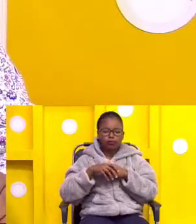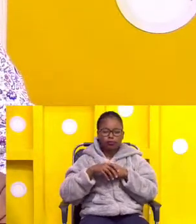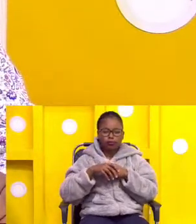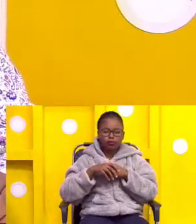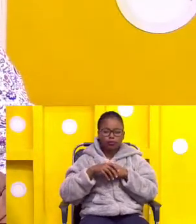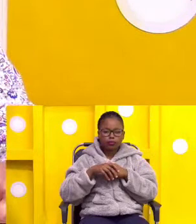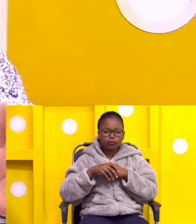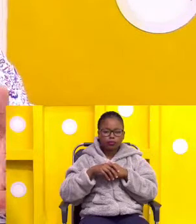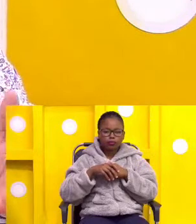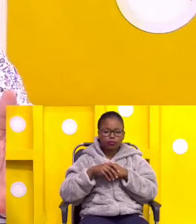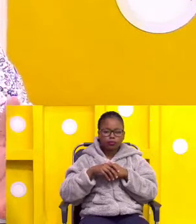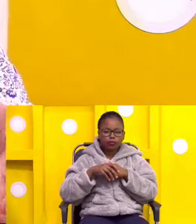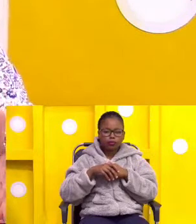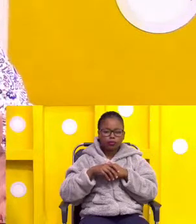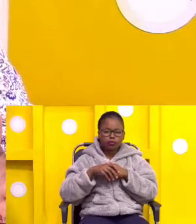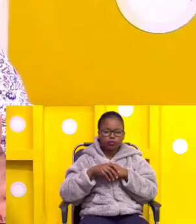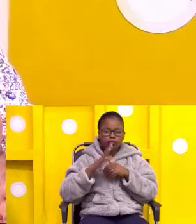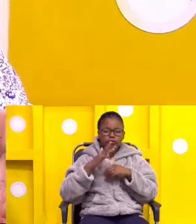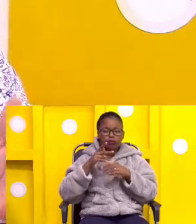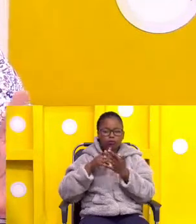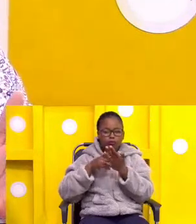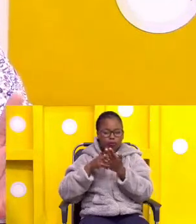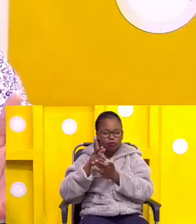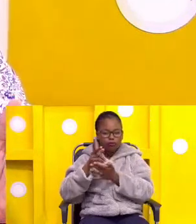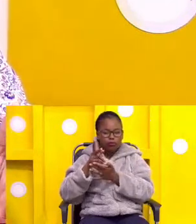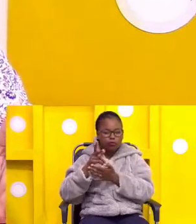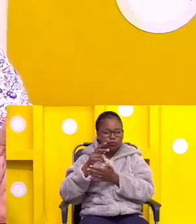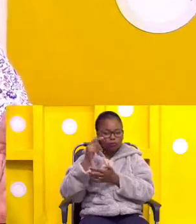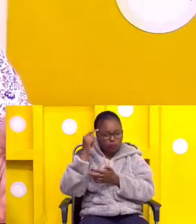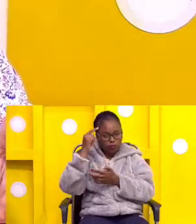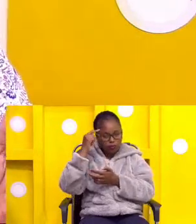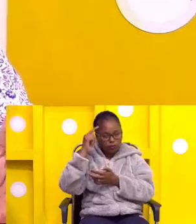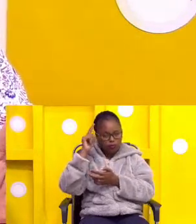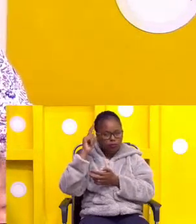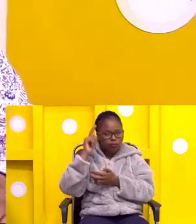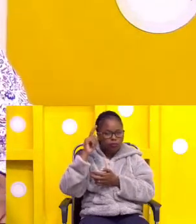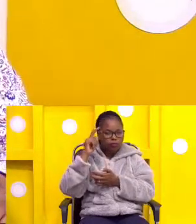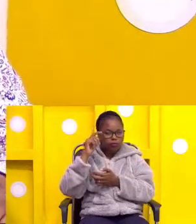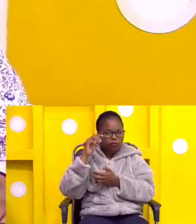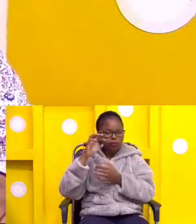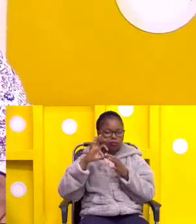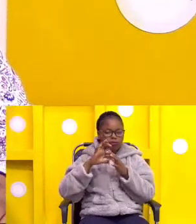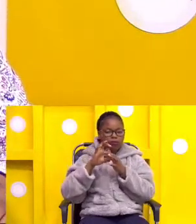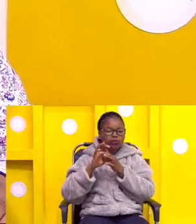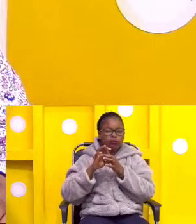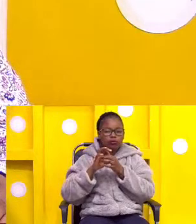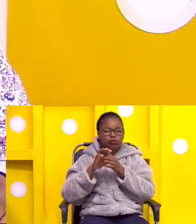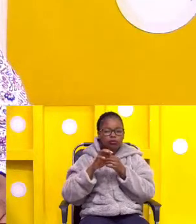na nä ndä hä irwo thukuru nä kambuni å thiä å gathomithio å horo wa cooperative management